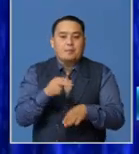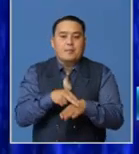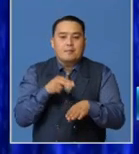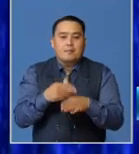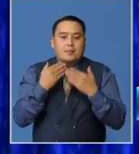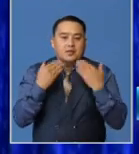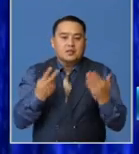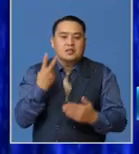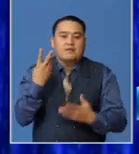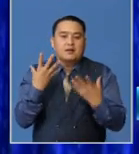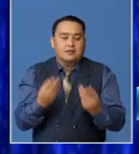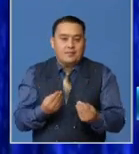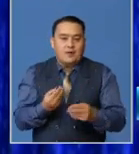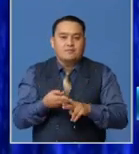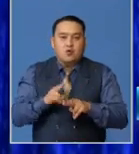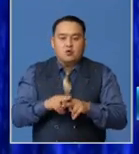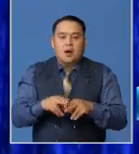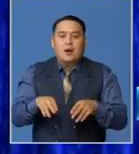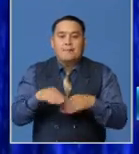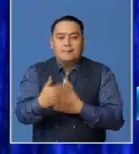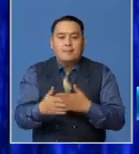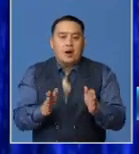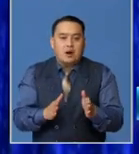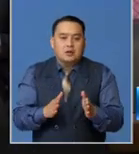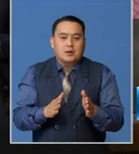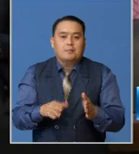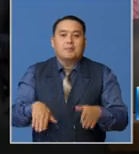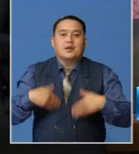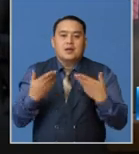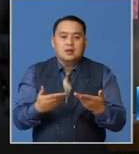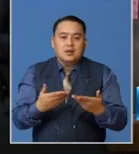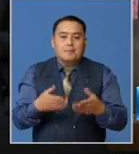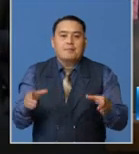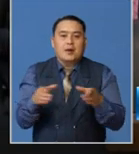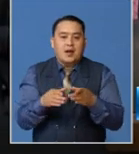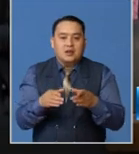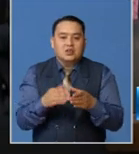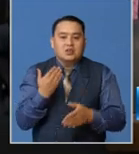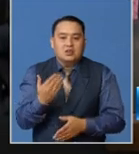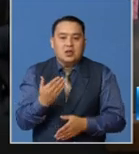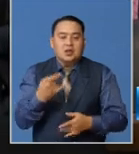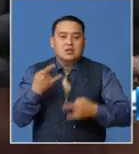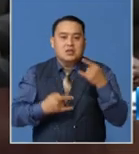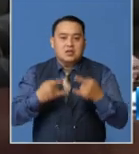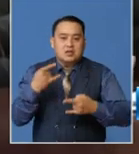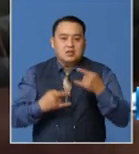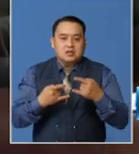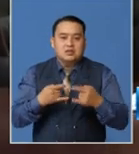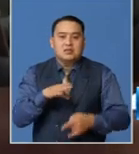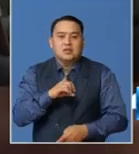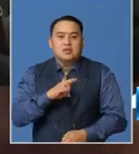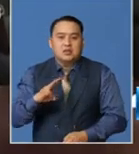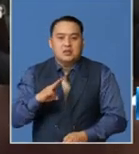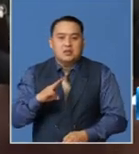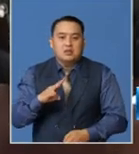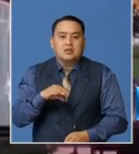за последние два дня аналогичные пакеты предназначались для представителя демократической партии телеканала cnn и оппонентов